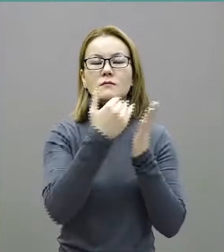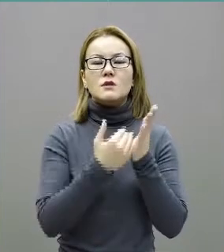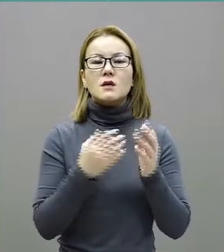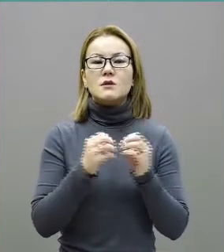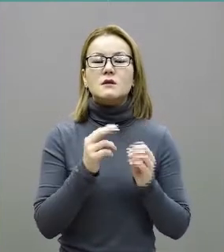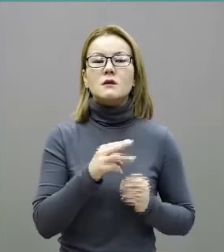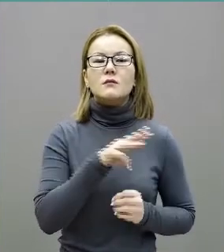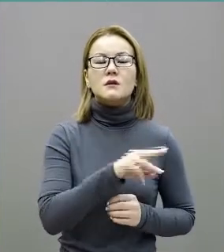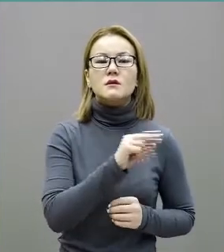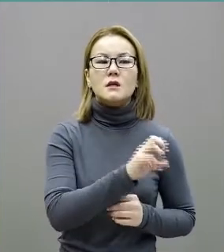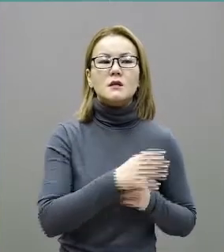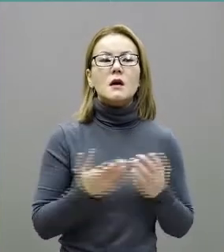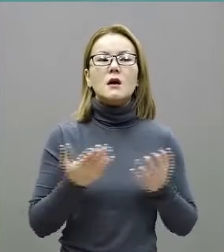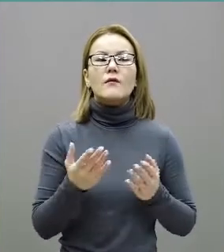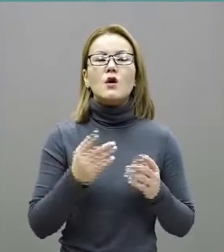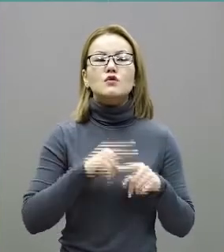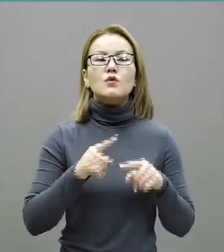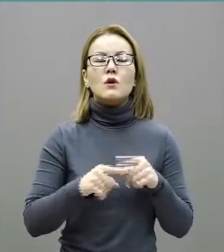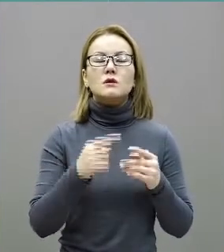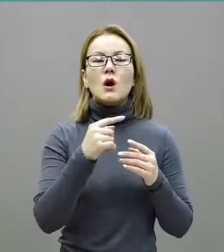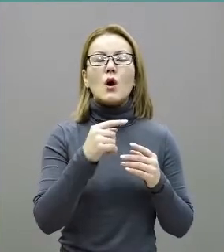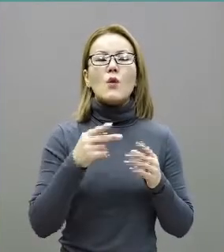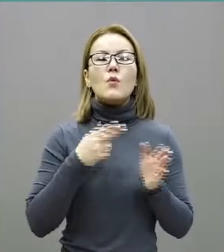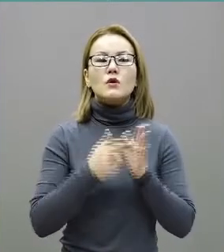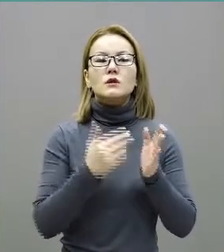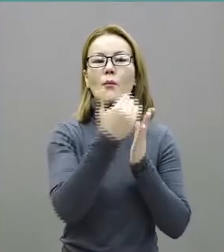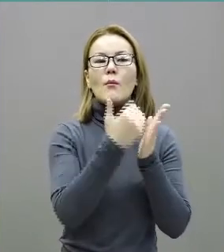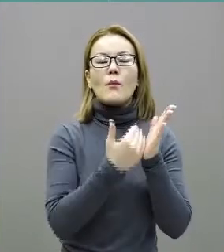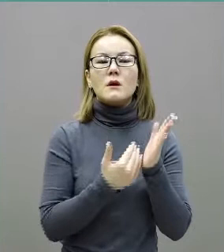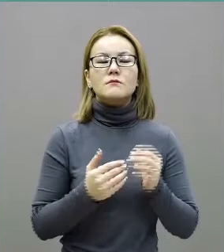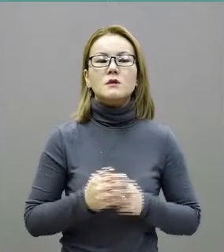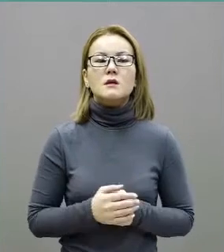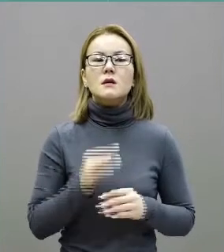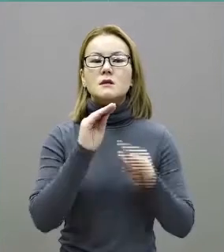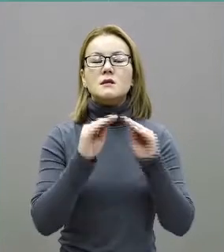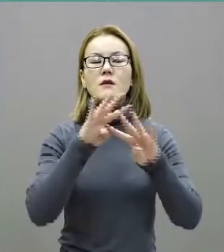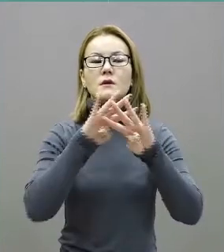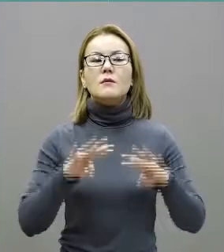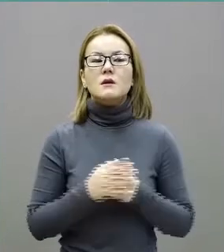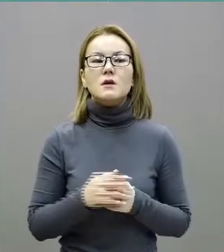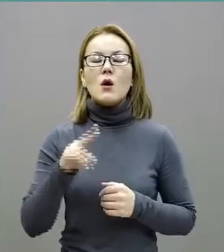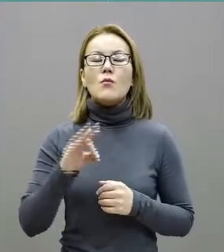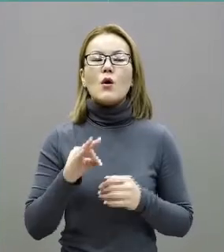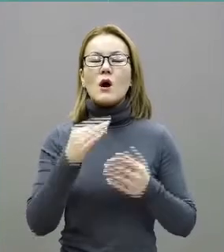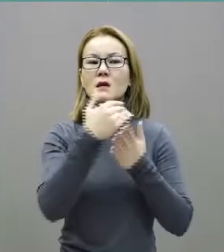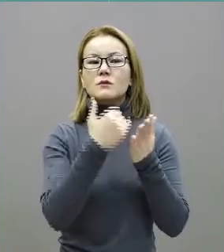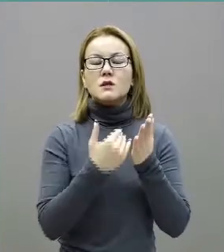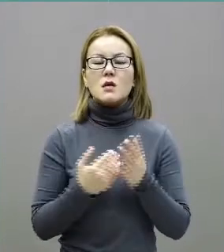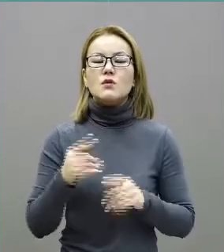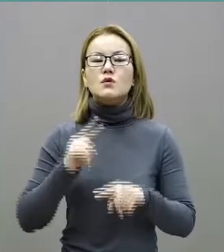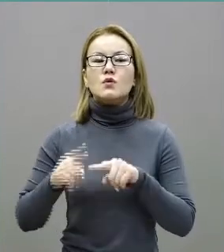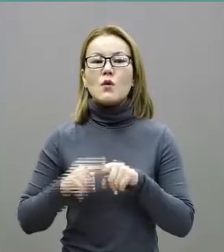какова скорость поезда по расписанию составим нашу таблицу по расписанию